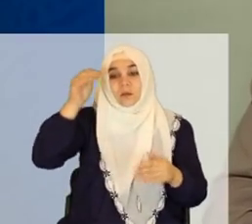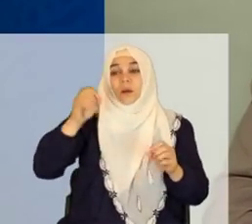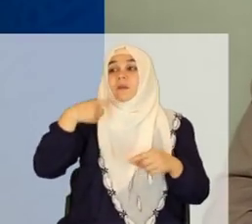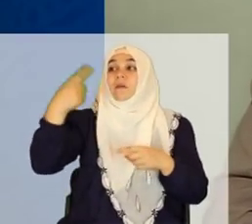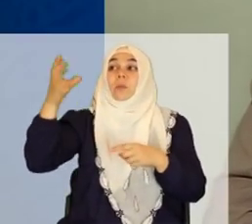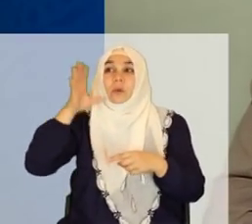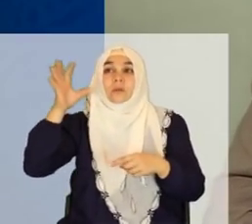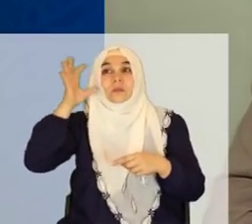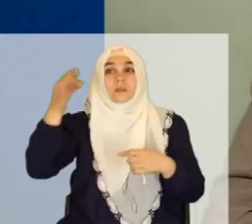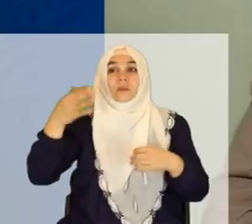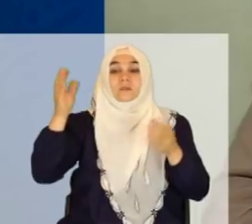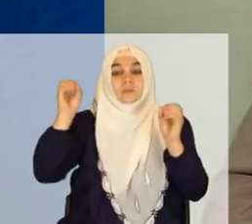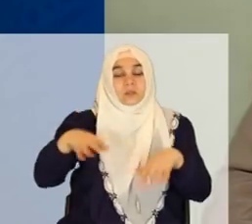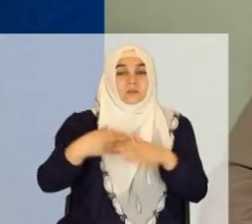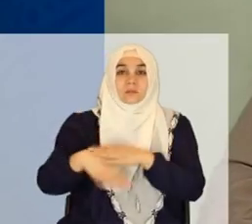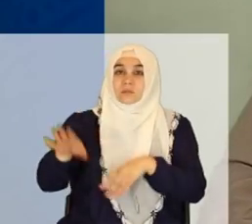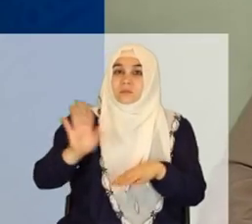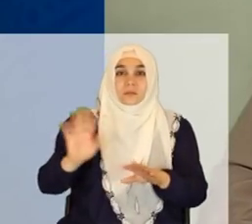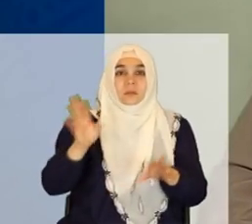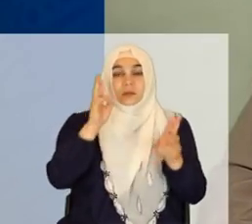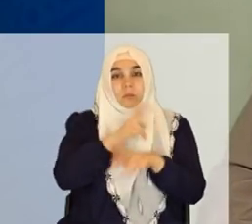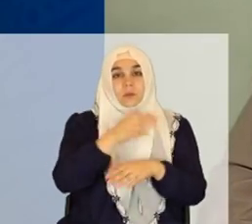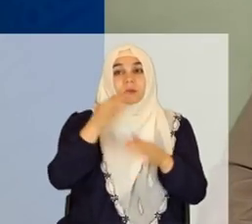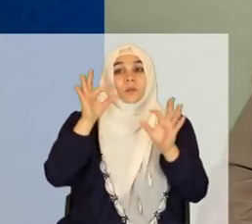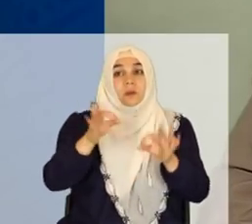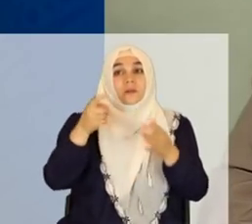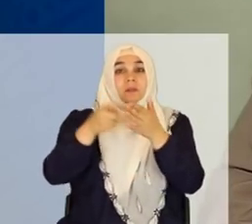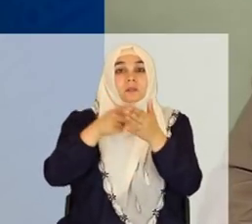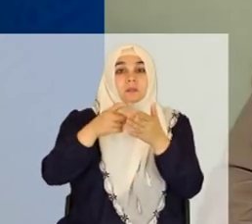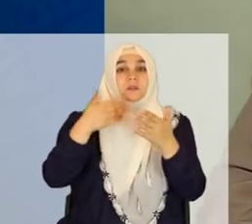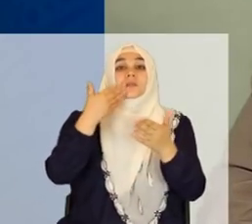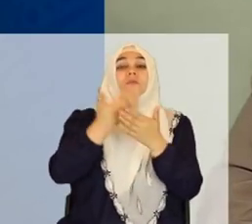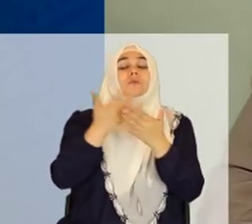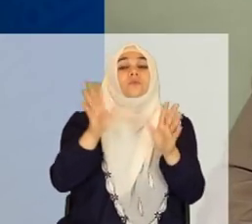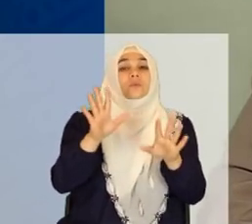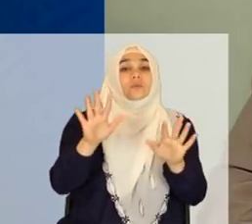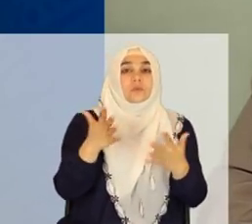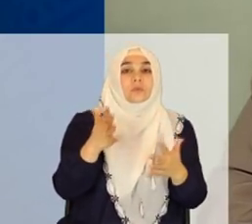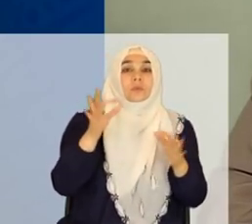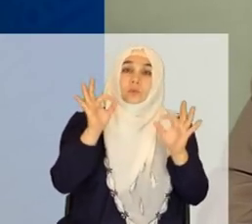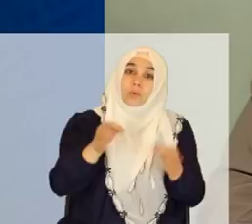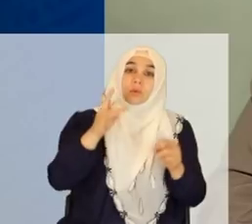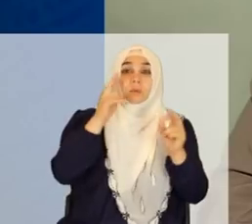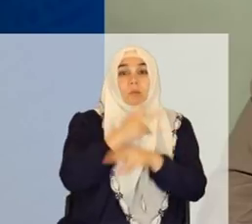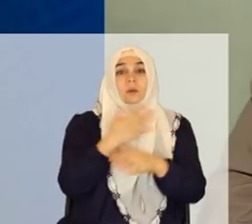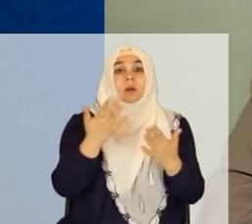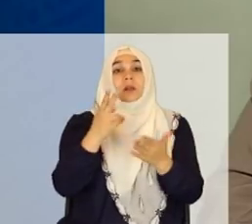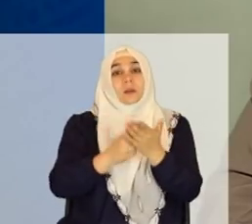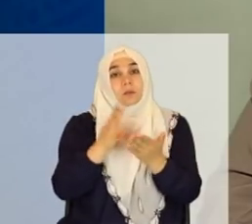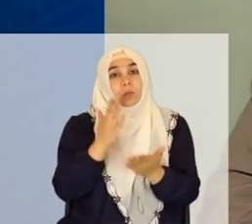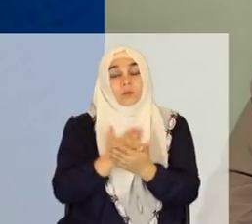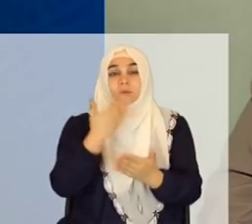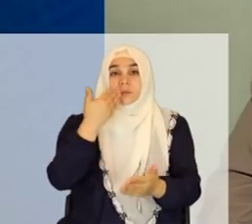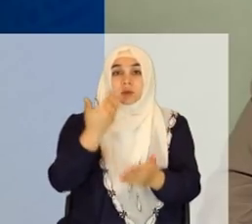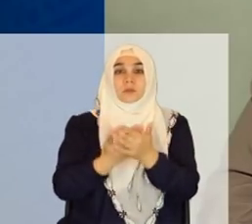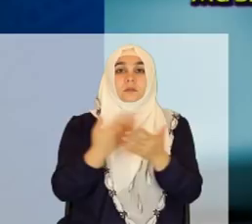aytdi deb, dehqonchiligini tashlab boshqaga ketaverish kerak emas. Bu mana palonchi bu gapni aytyapti, shu haqiqat bormi, nima dalili bor deb